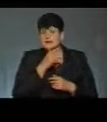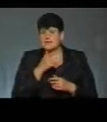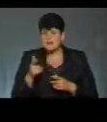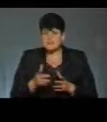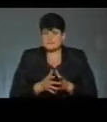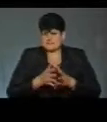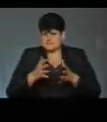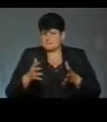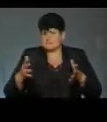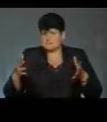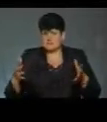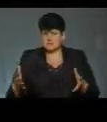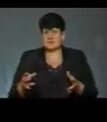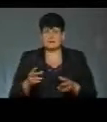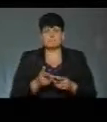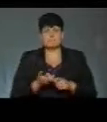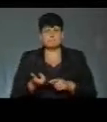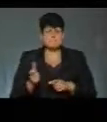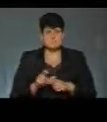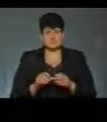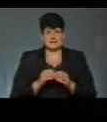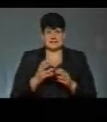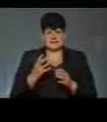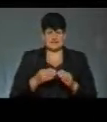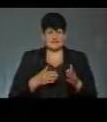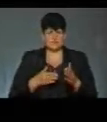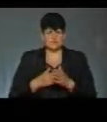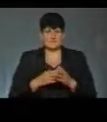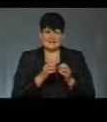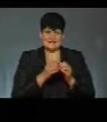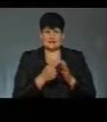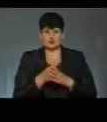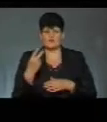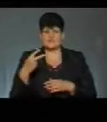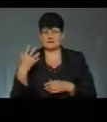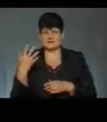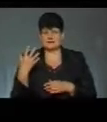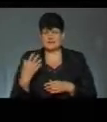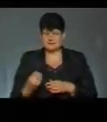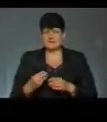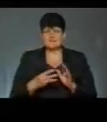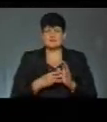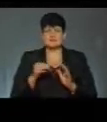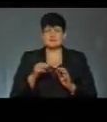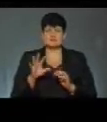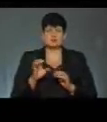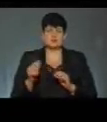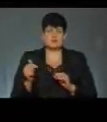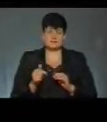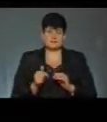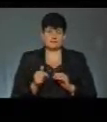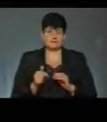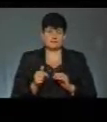перевищено більше, ніж на 10 днів, але не більше 20 днів, штраф складає 8500 гривень. Якщо